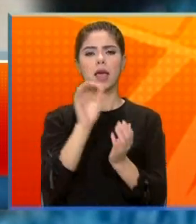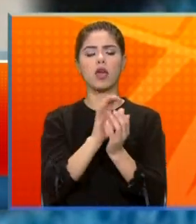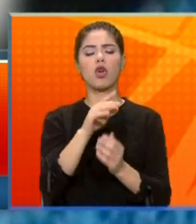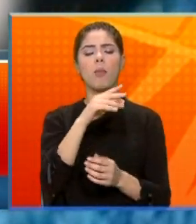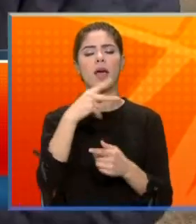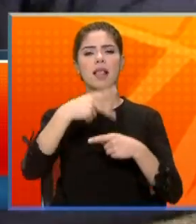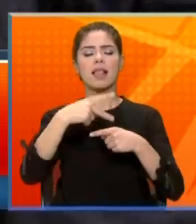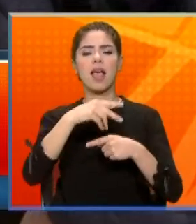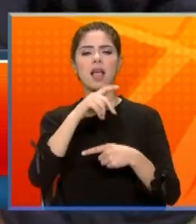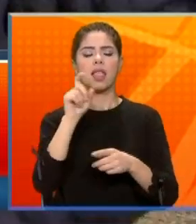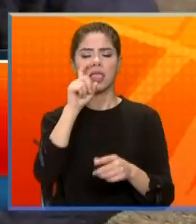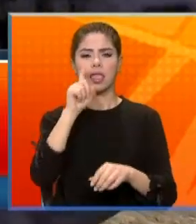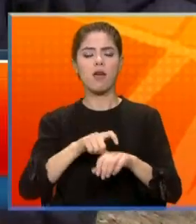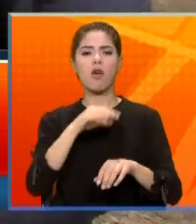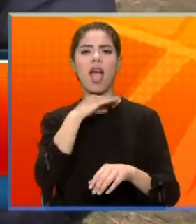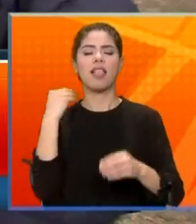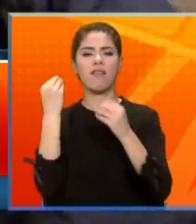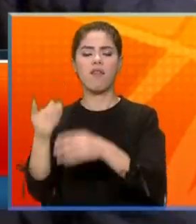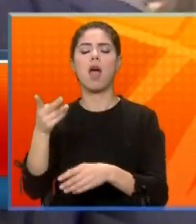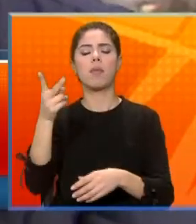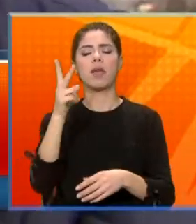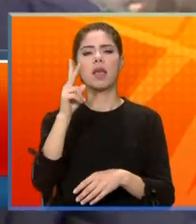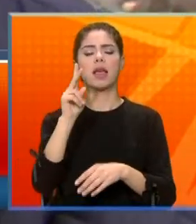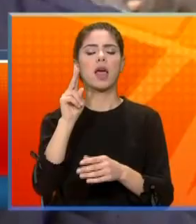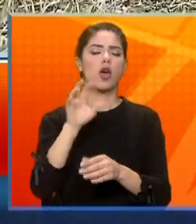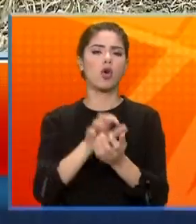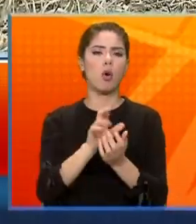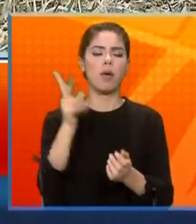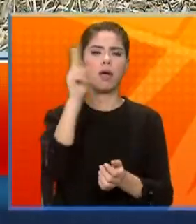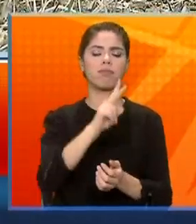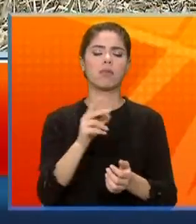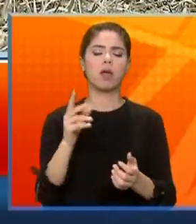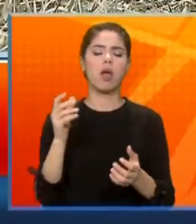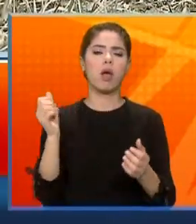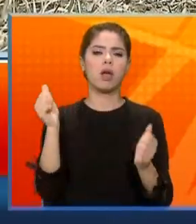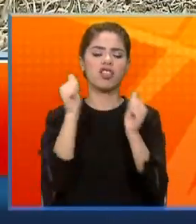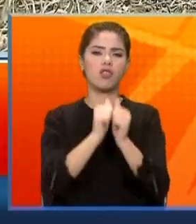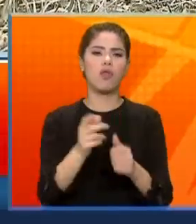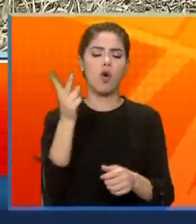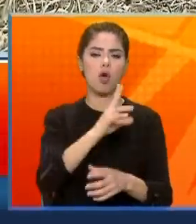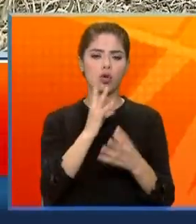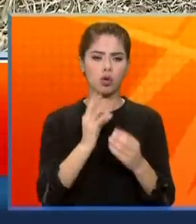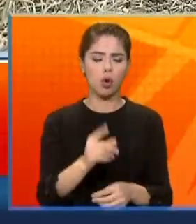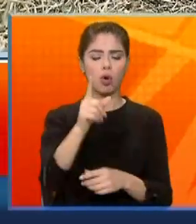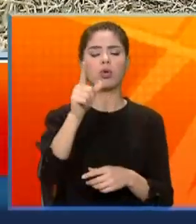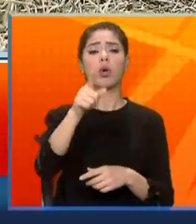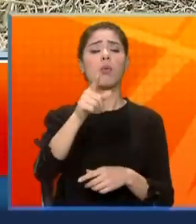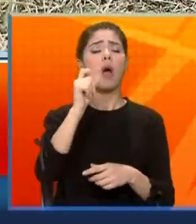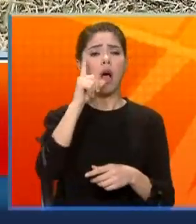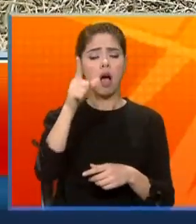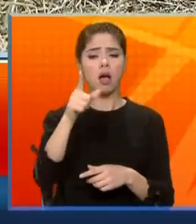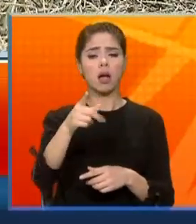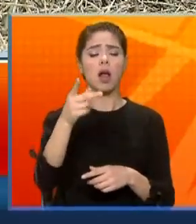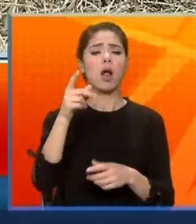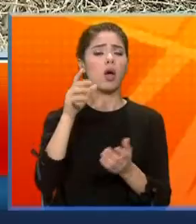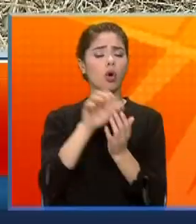hayattan koparıldı. Olur mu öyle ya? Olur mu? Olmaz. Yanlış yananları. Yazık, günah yani. Sincan Yenikent'te köpek katliamlarının ardı arkası